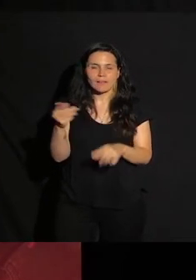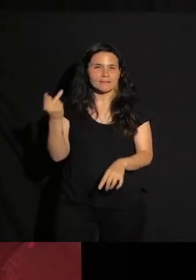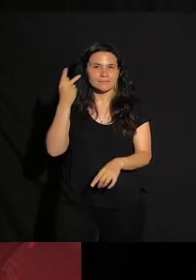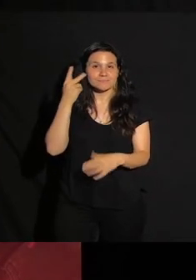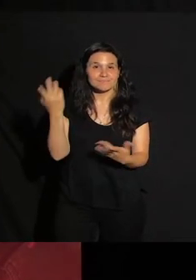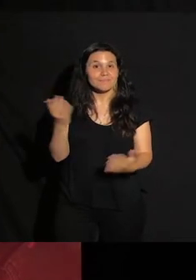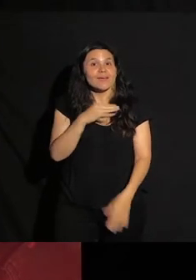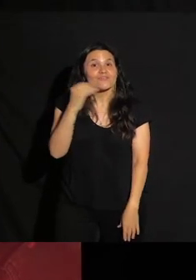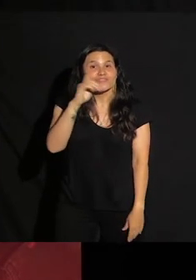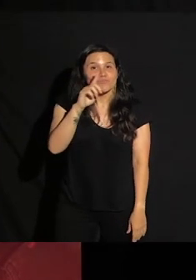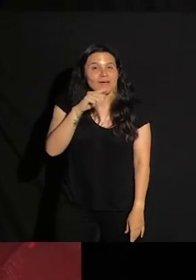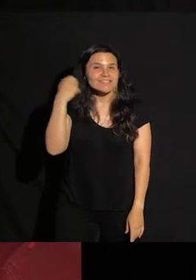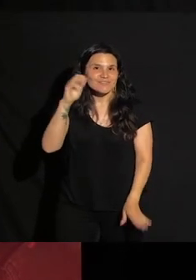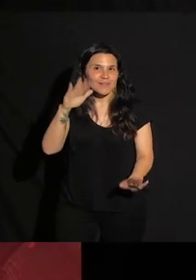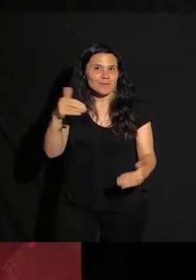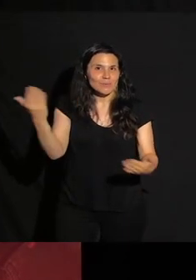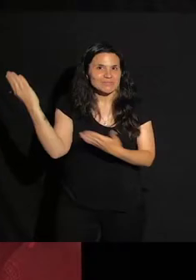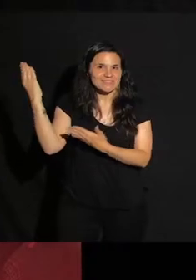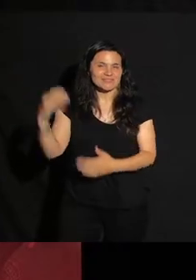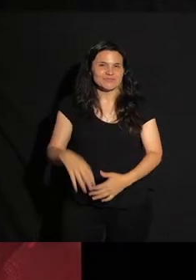Viel Spaß und Film ab.